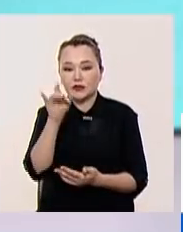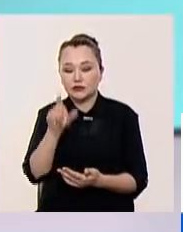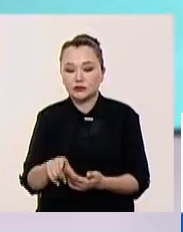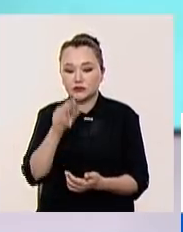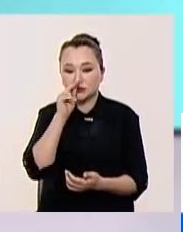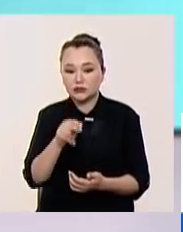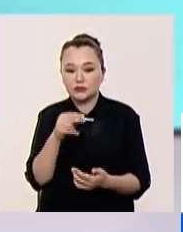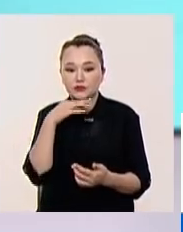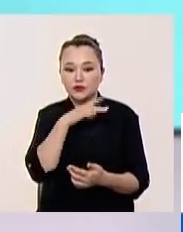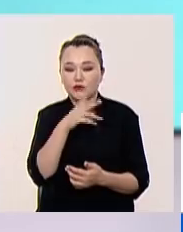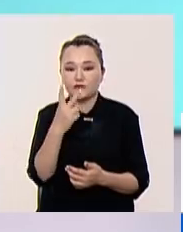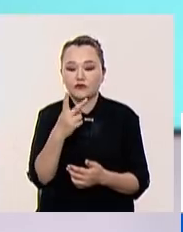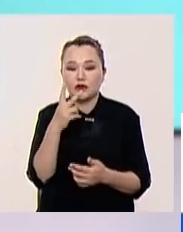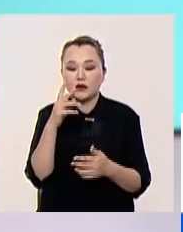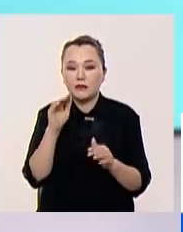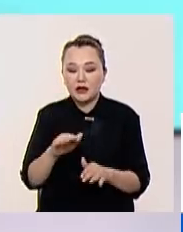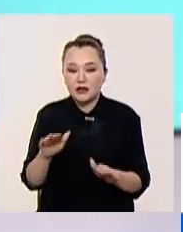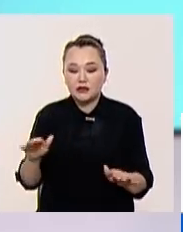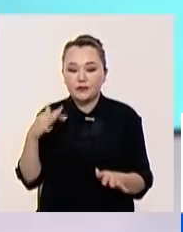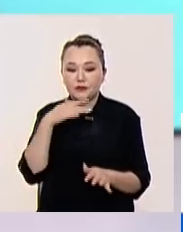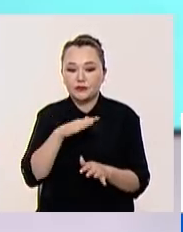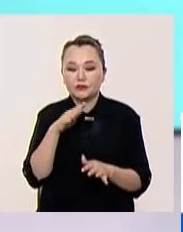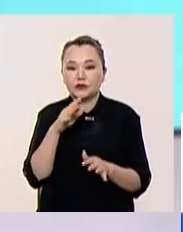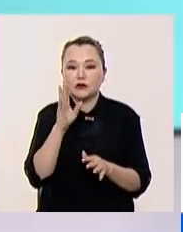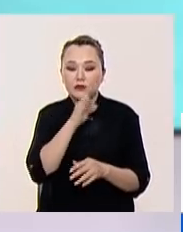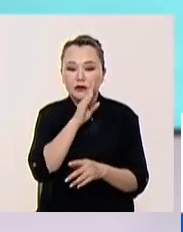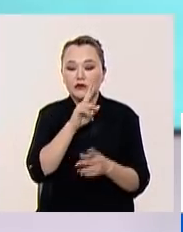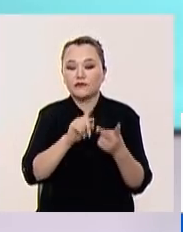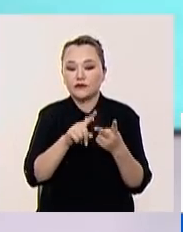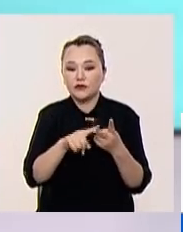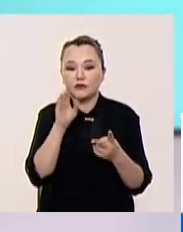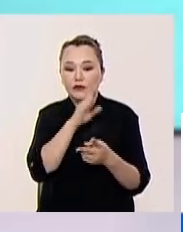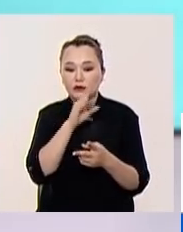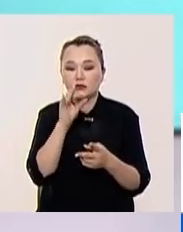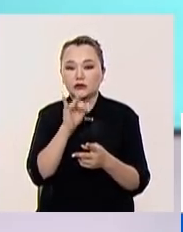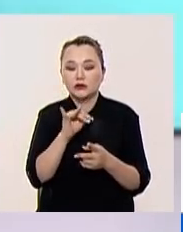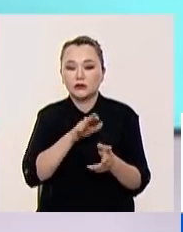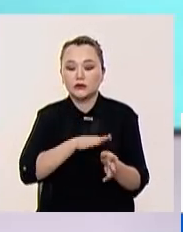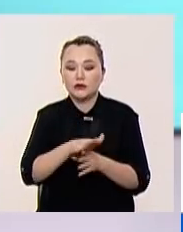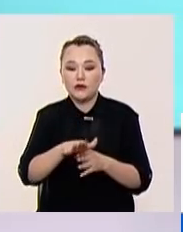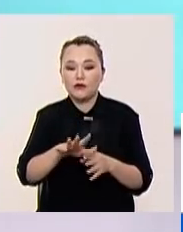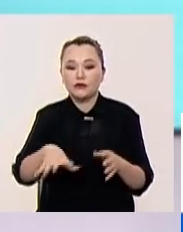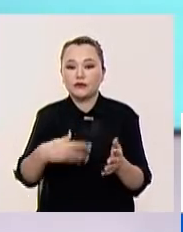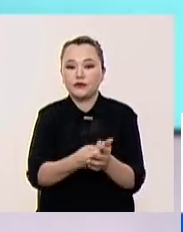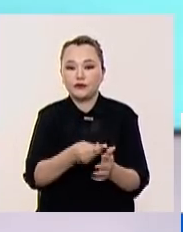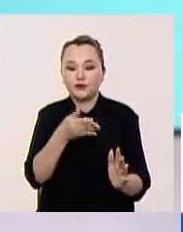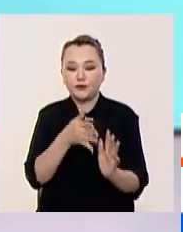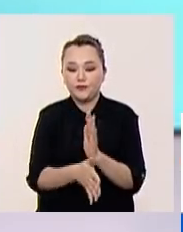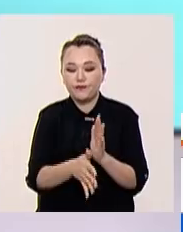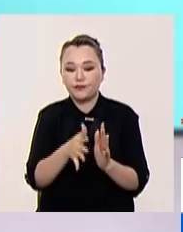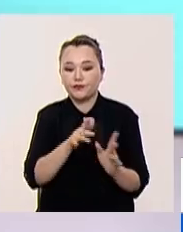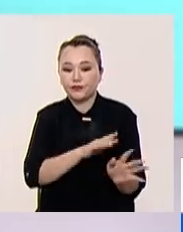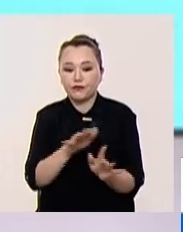иждивение 2 малолетних детей, а у 2 подозреваемого матери, также полностью возмещение ущерба,